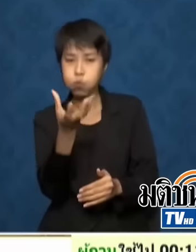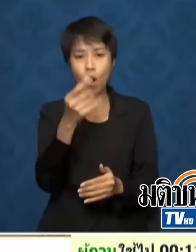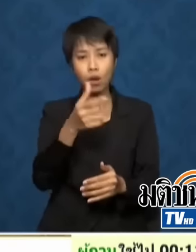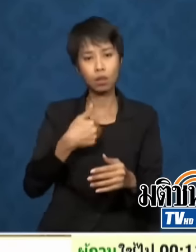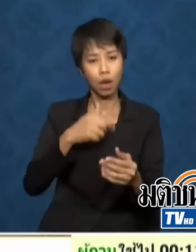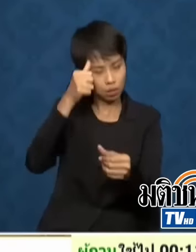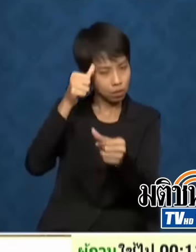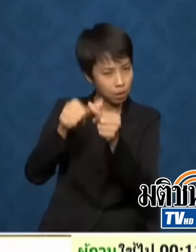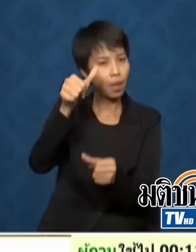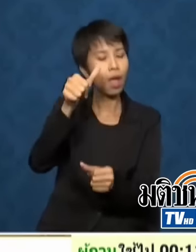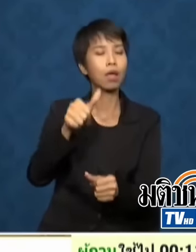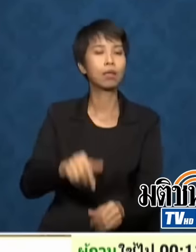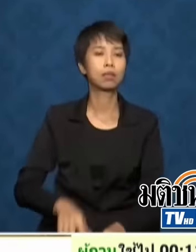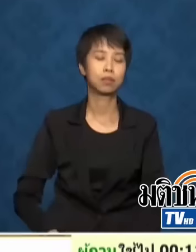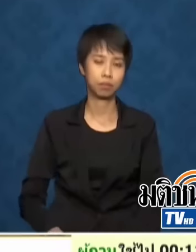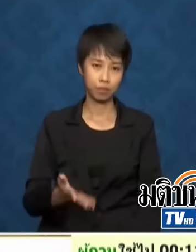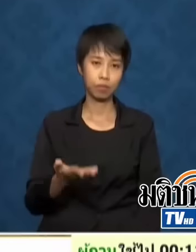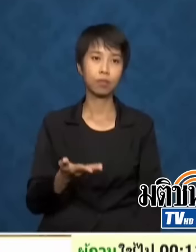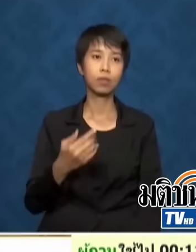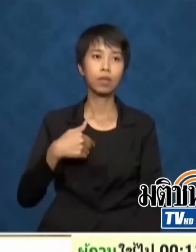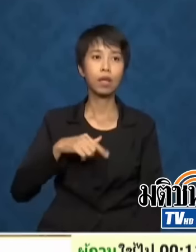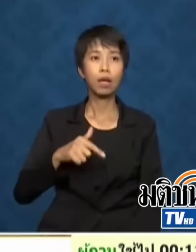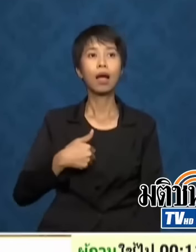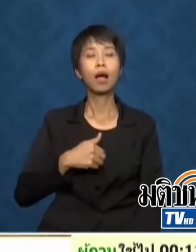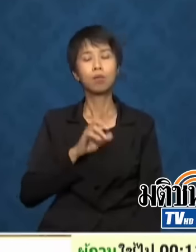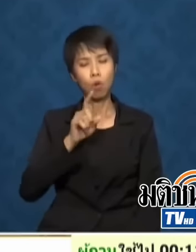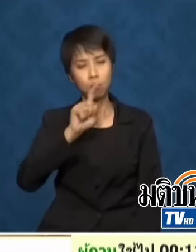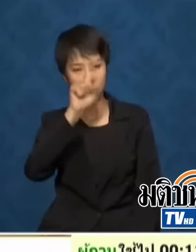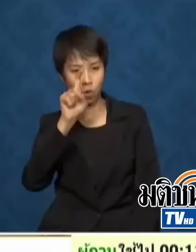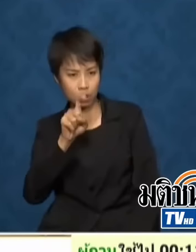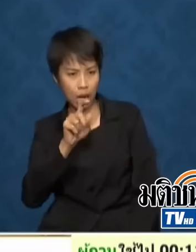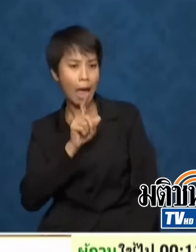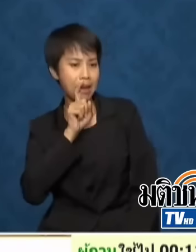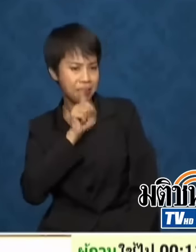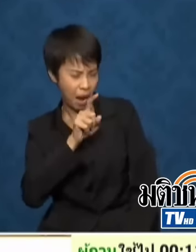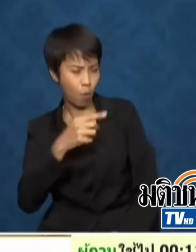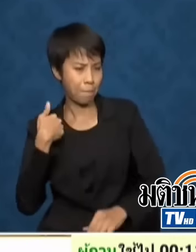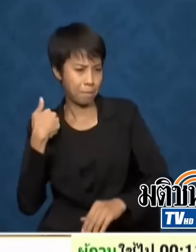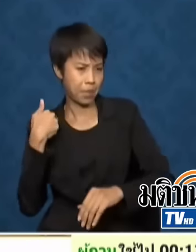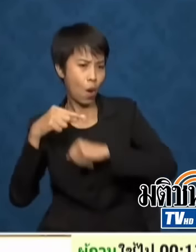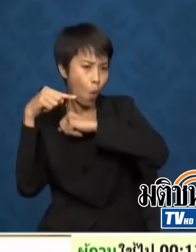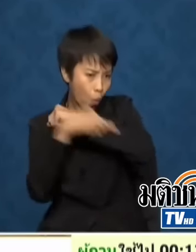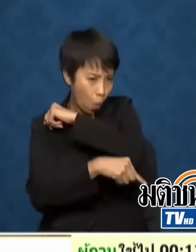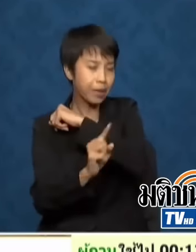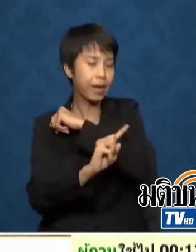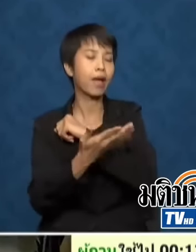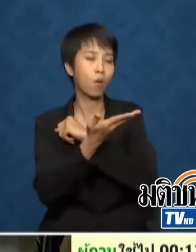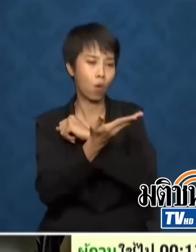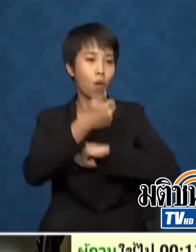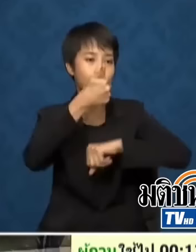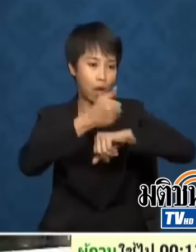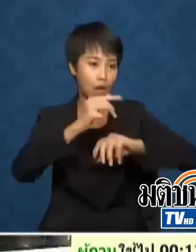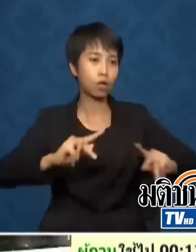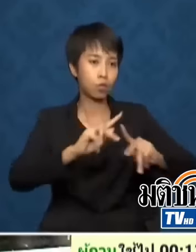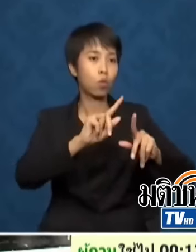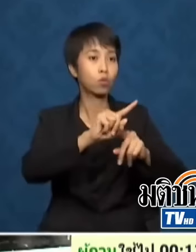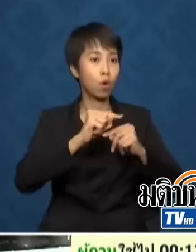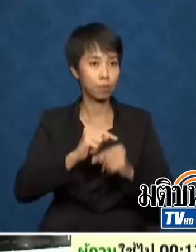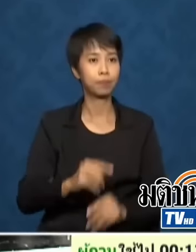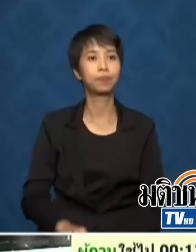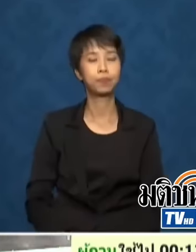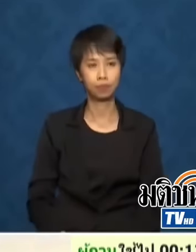นอย่างไรสิ่งเหล่านี้ผมจึงสงสัยว่ามีความทุจริตท่านรัฐมนตรีช่วยตอบ ไป นะคร ับ ขอประท้วง เยอะคุณล